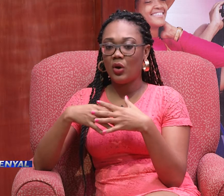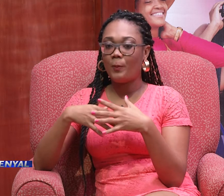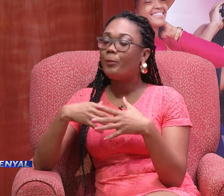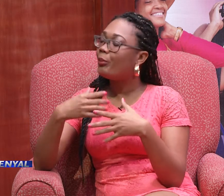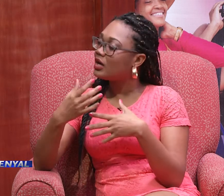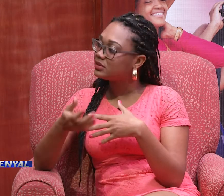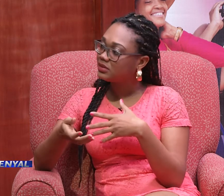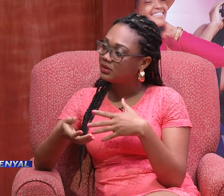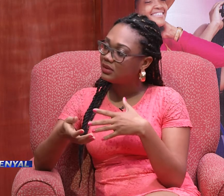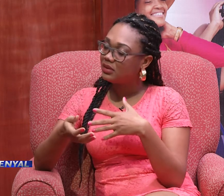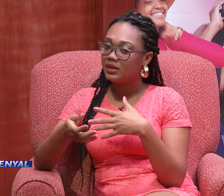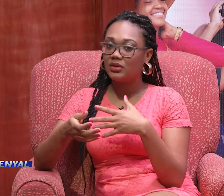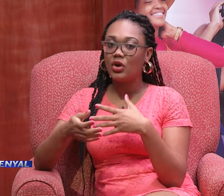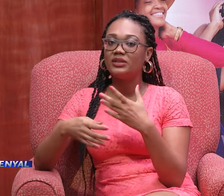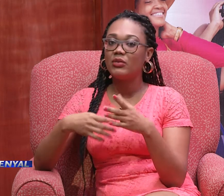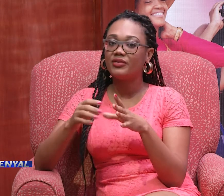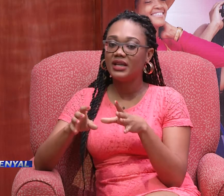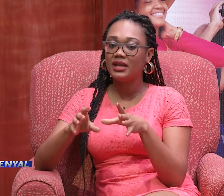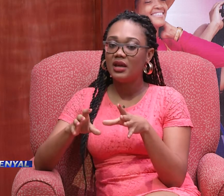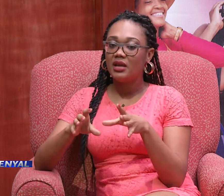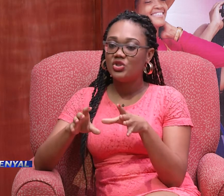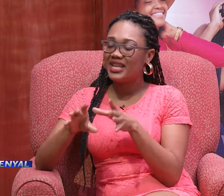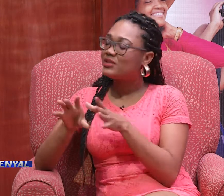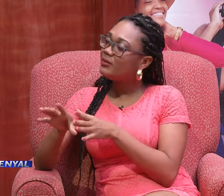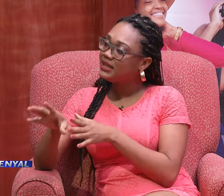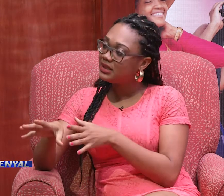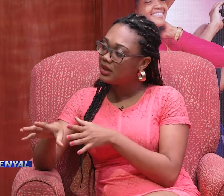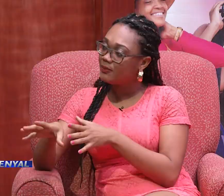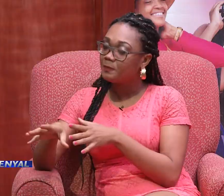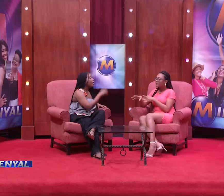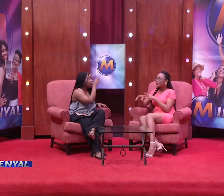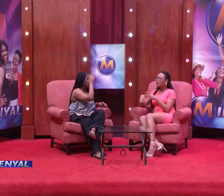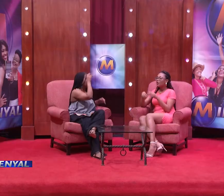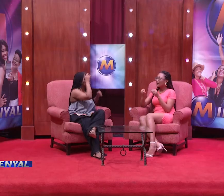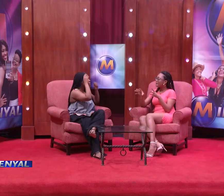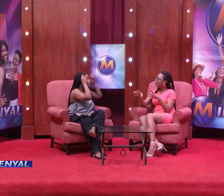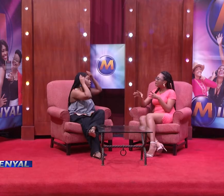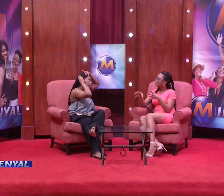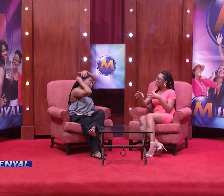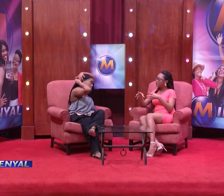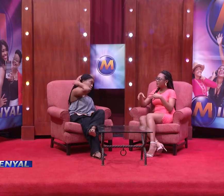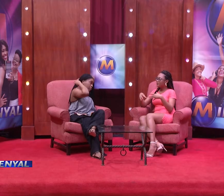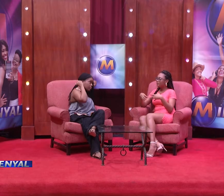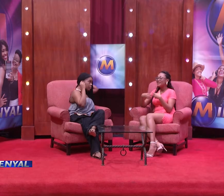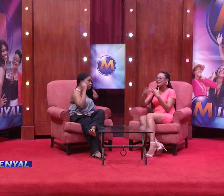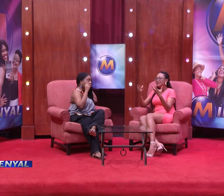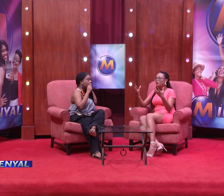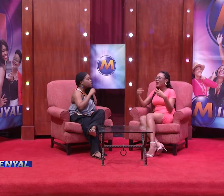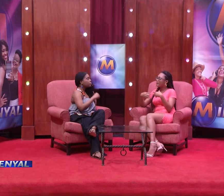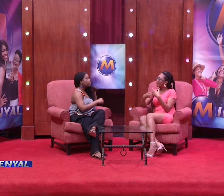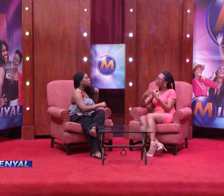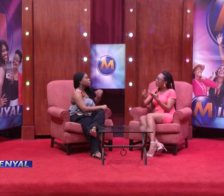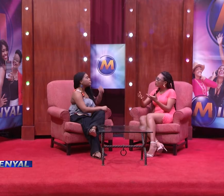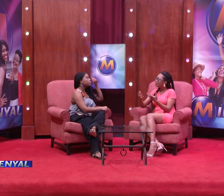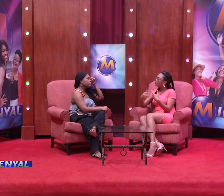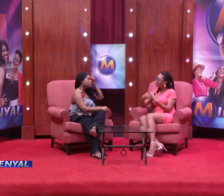C'était une porte que vous avez offert jeunesse féminine non? Oui, pour être capable de percer, pour être capable